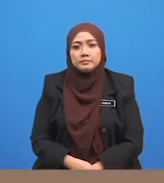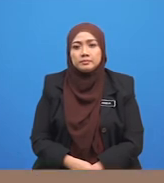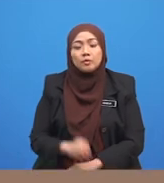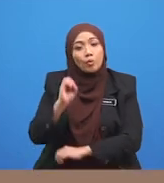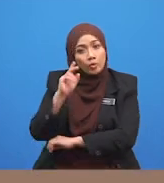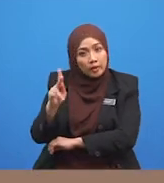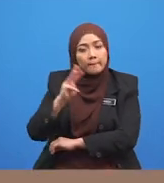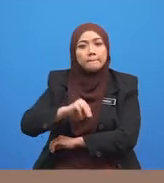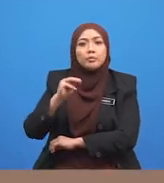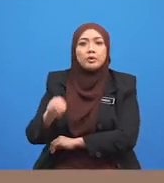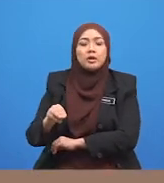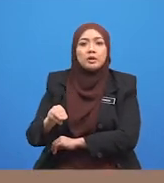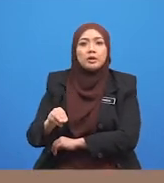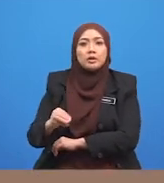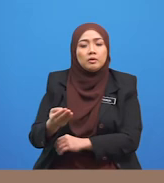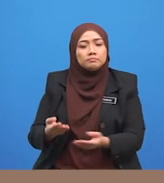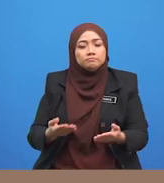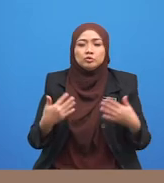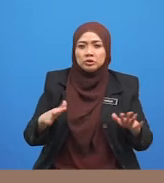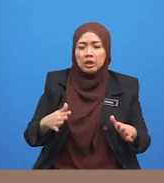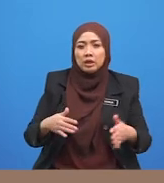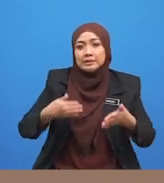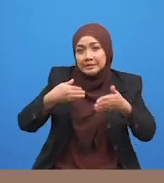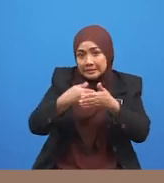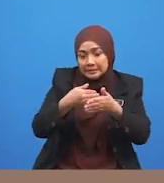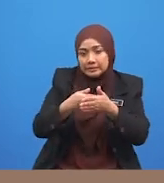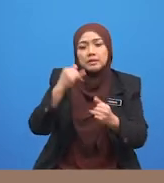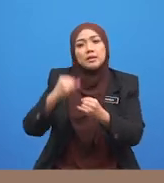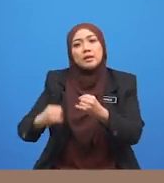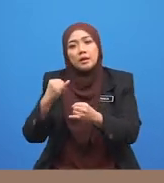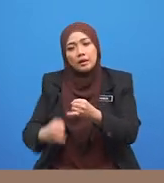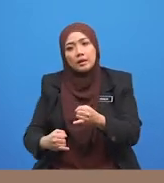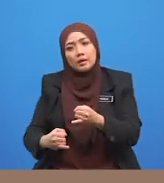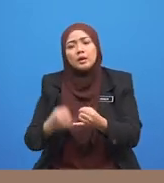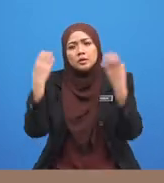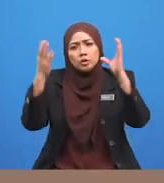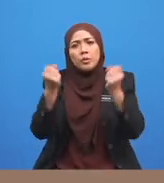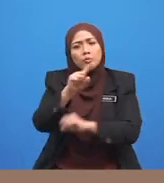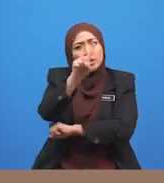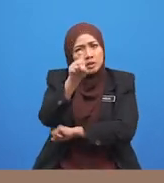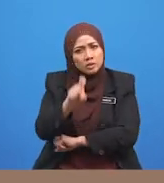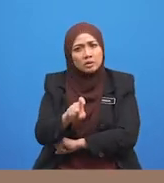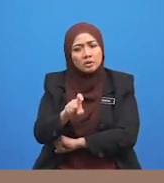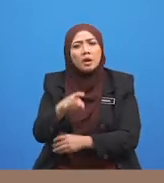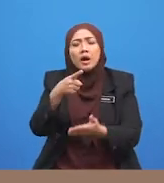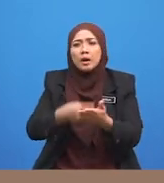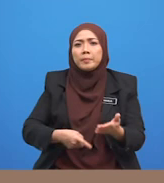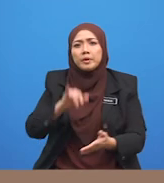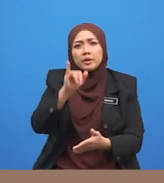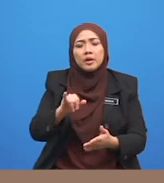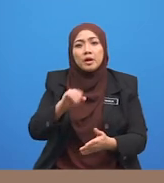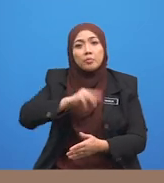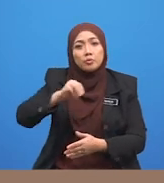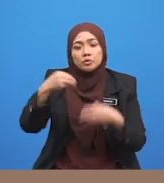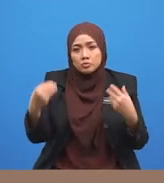Baiklah murid-murid, kelas kita dah hampir tamat. Cikgu ingin bertanya sesuatu. Apakah yang kamu telah pelajari dari